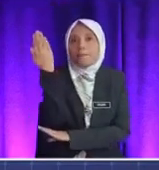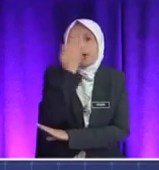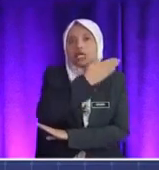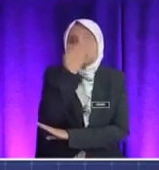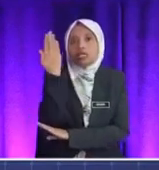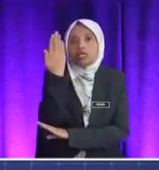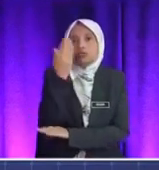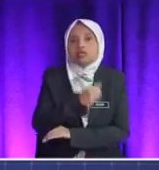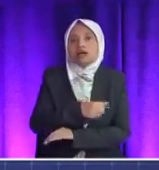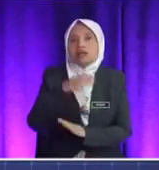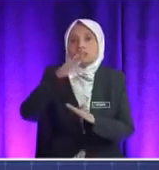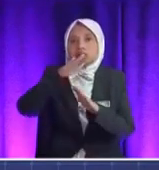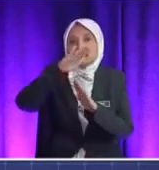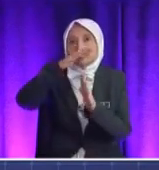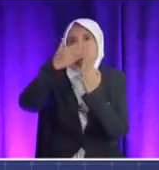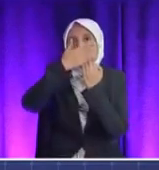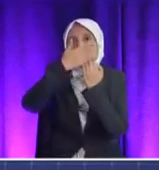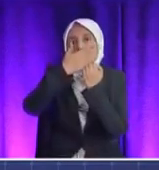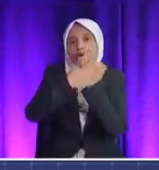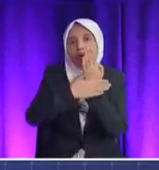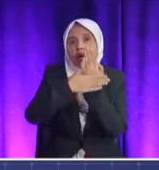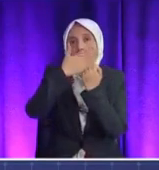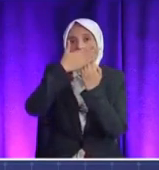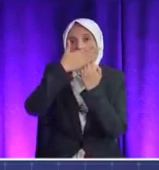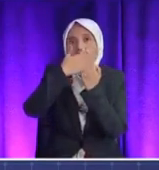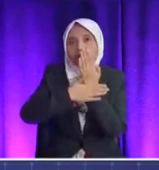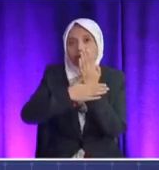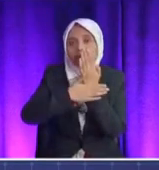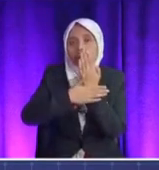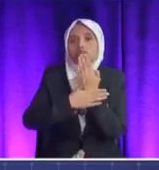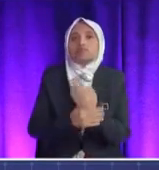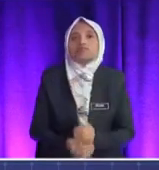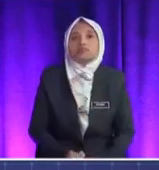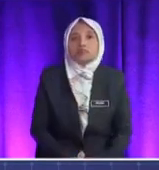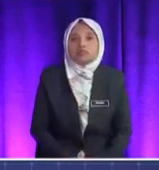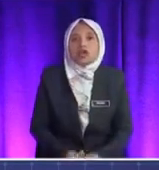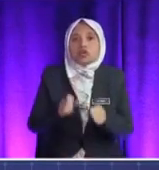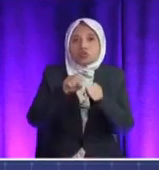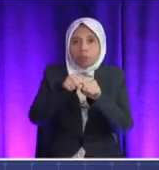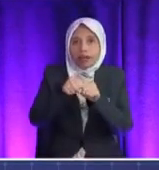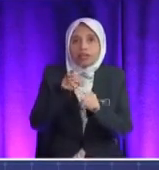atas bawah kita betul itu